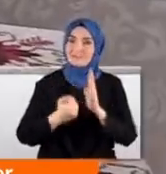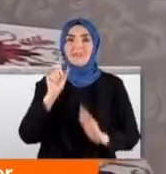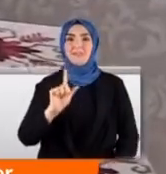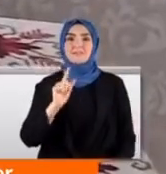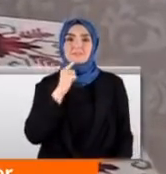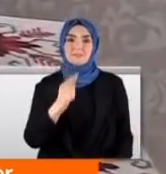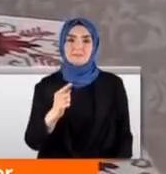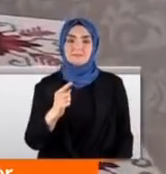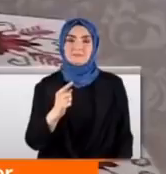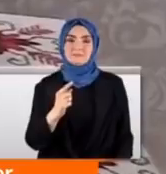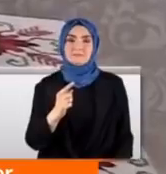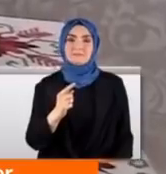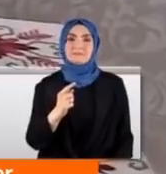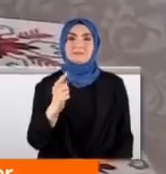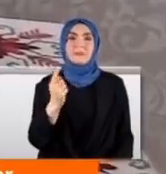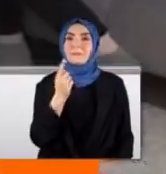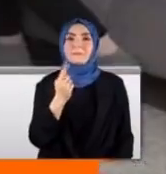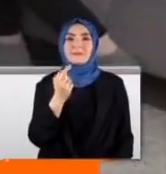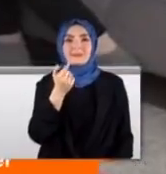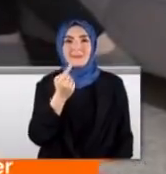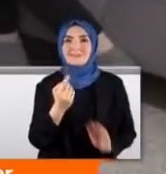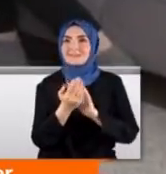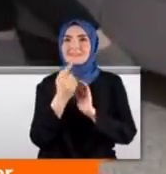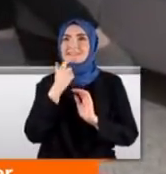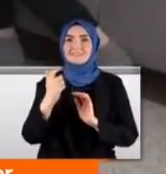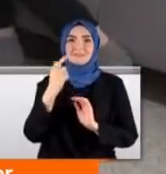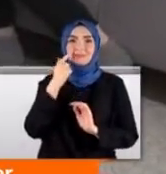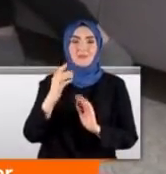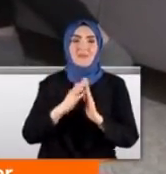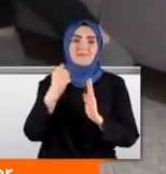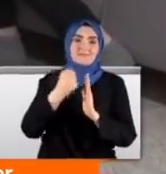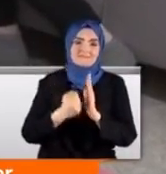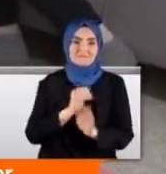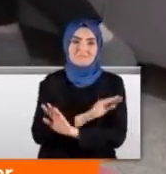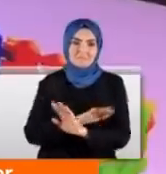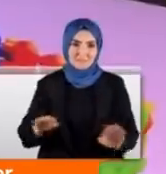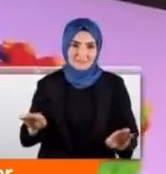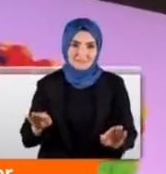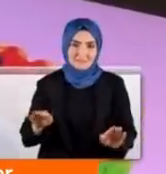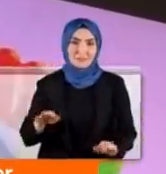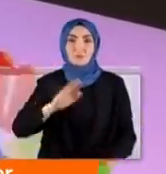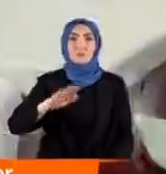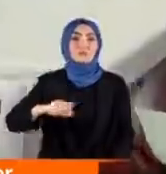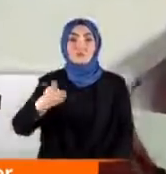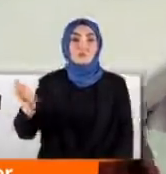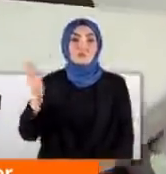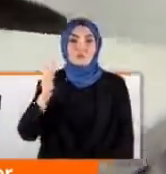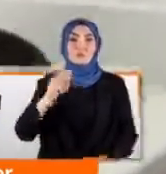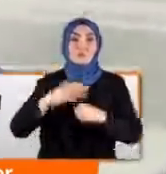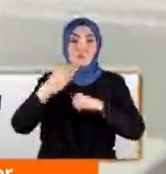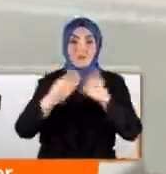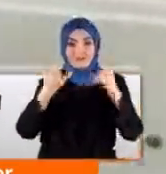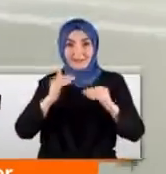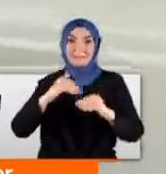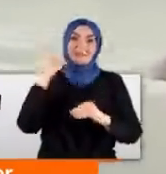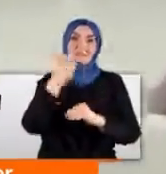lazım bir yıl daha uzaktan eğitimle tamamlandı 3 haftalık tatil okula yüz yüze eğitim ve dövmenin hayaliyle başladı ama bu